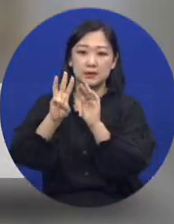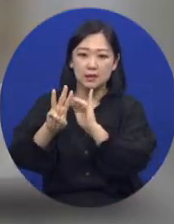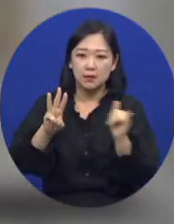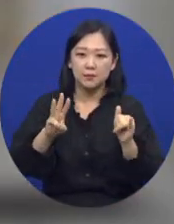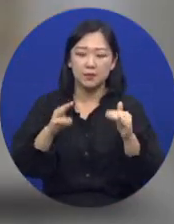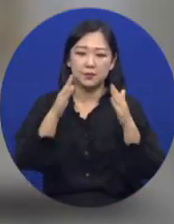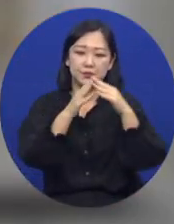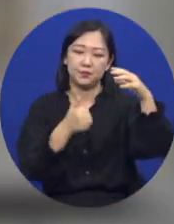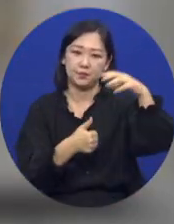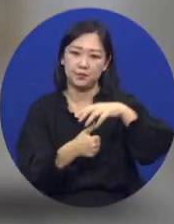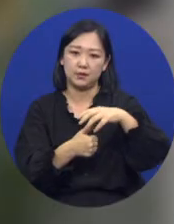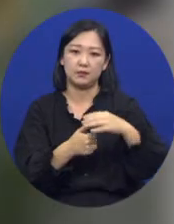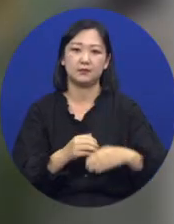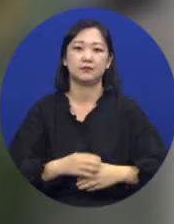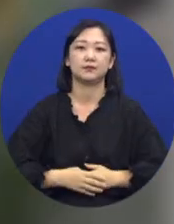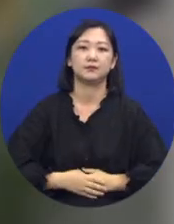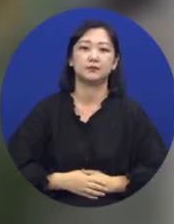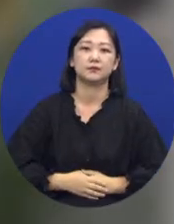자택 대기 조치됐습니다.